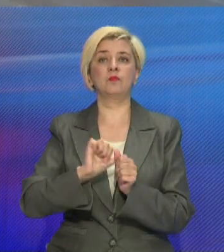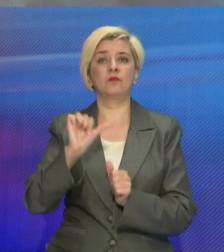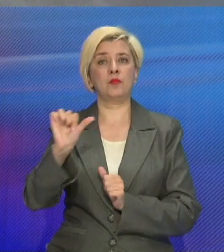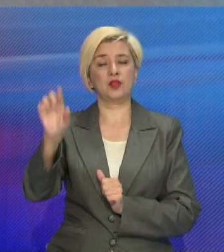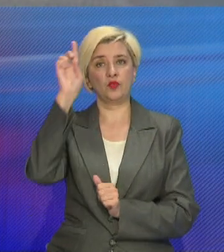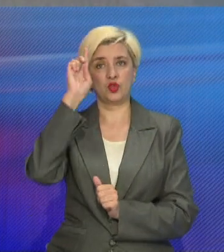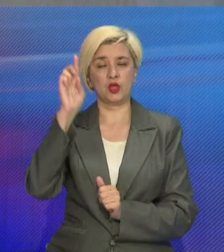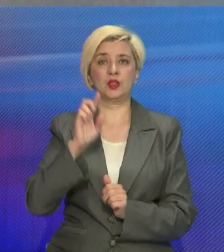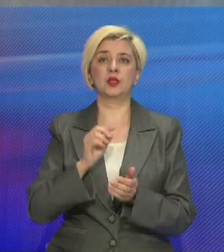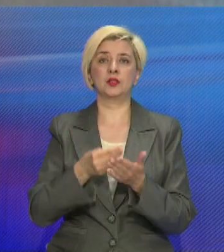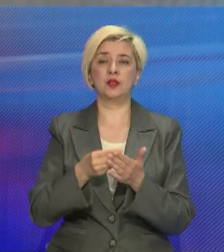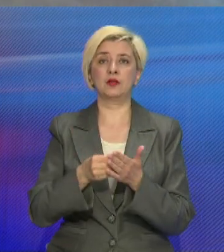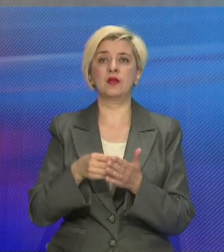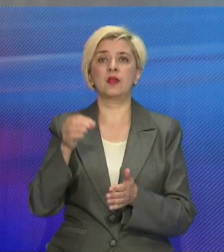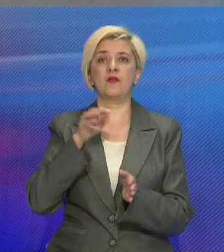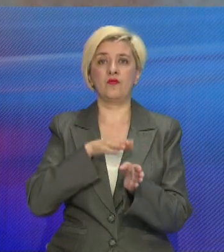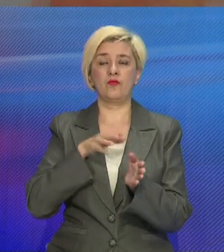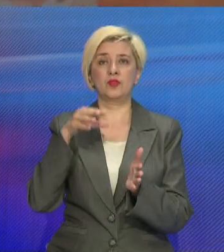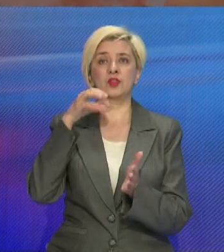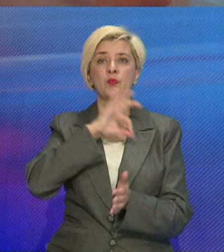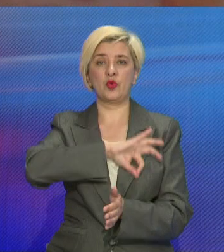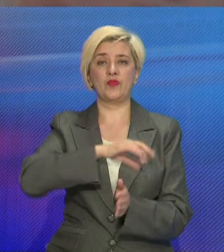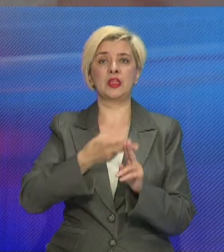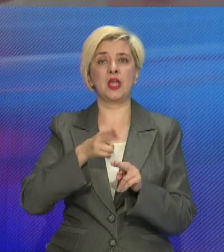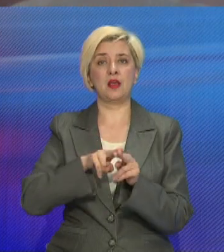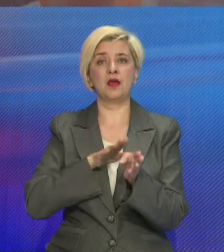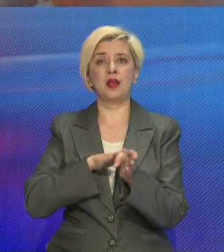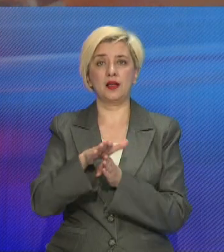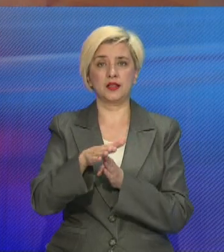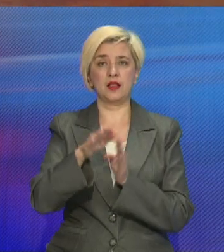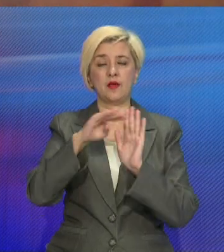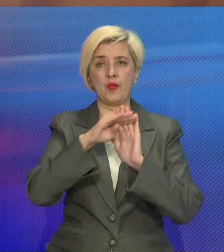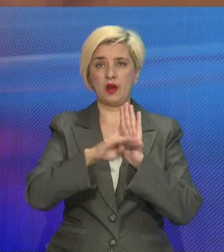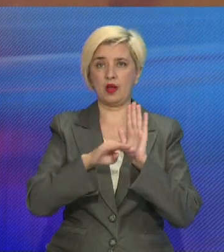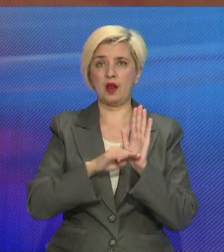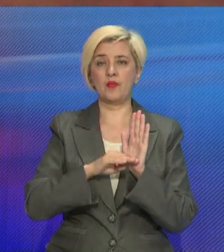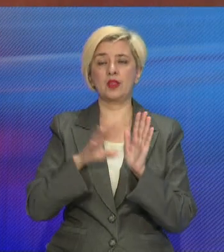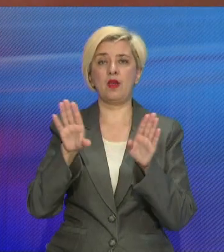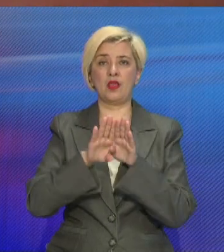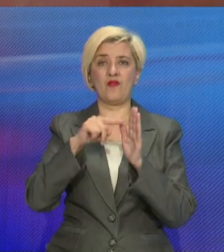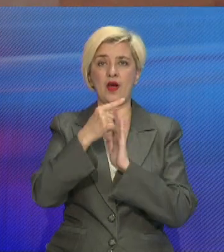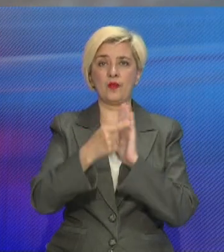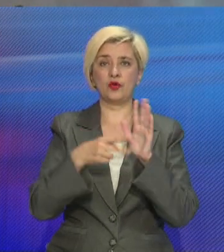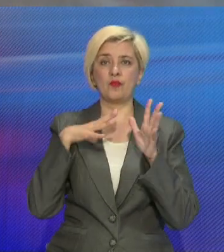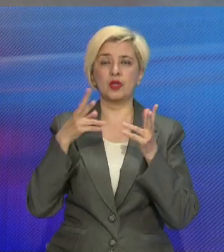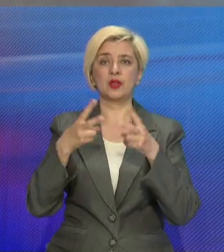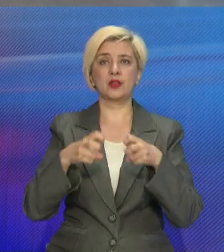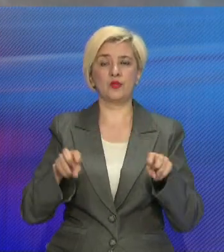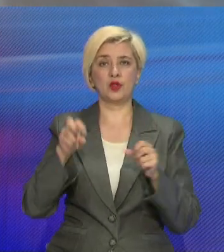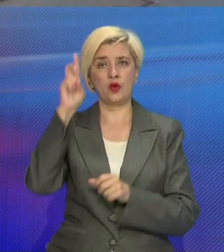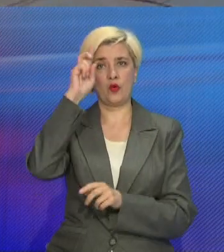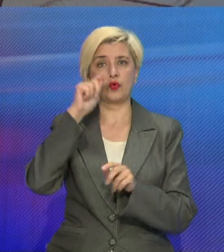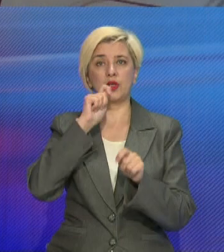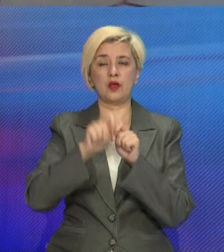підпрограми, такі питання були розгляджені у рамках сумісної колегії Комітету державного контролю, у якої приняли удзел Віктор Пранюк,